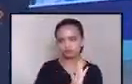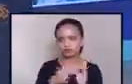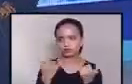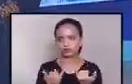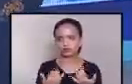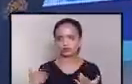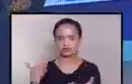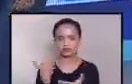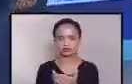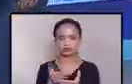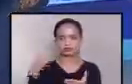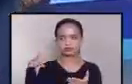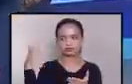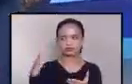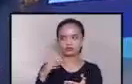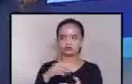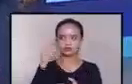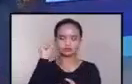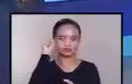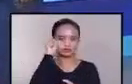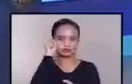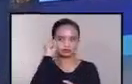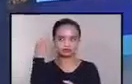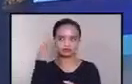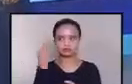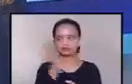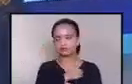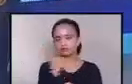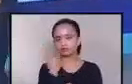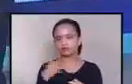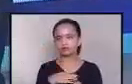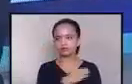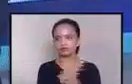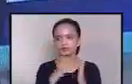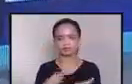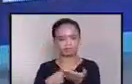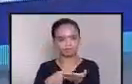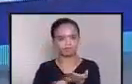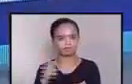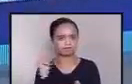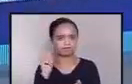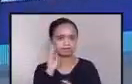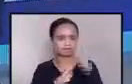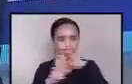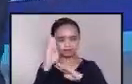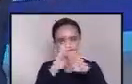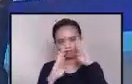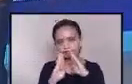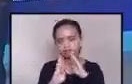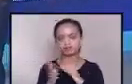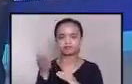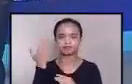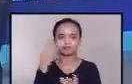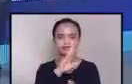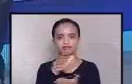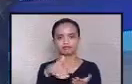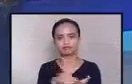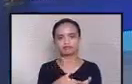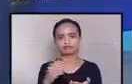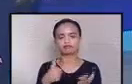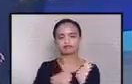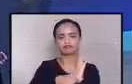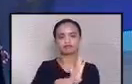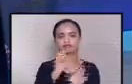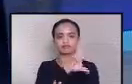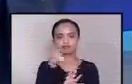ng COMELEC na si Sheriff Abbas at iba pang commissioners. Tinalakay ang naging aberya sa nagdaang midterm elections kabilang